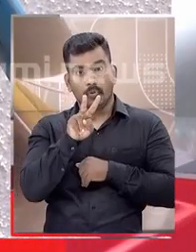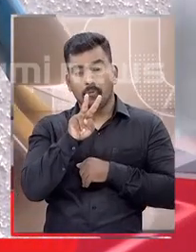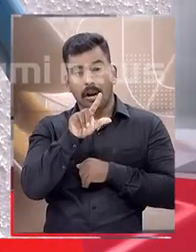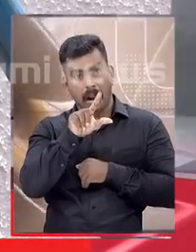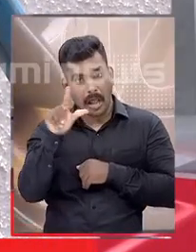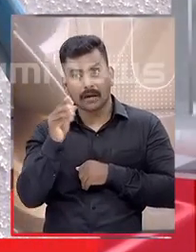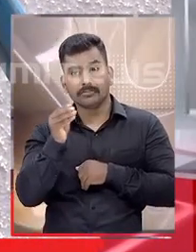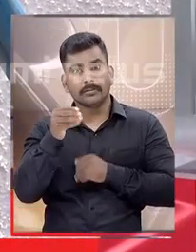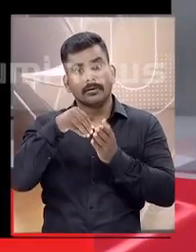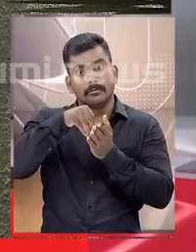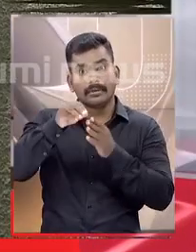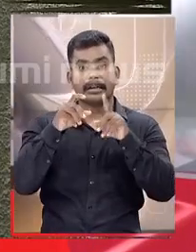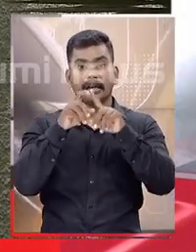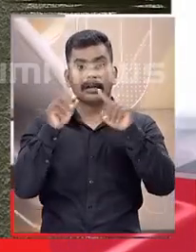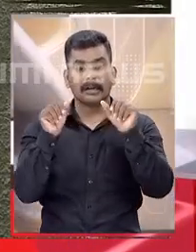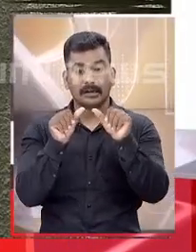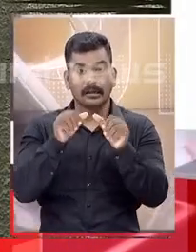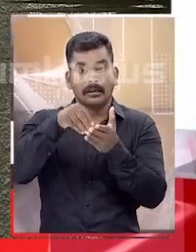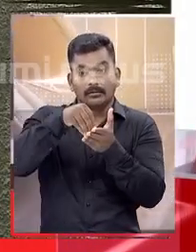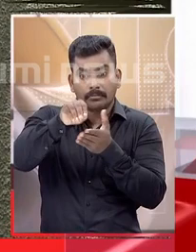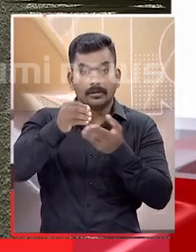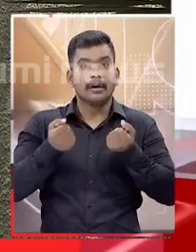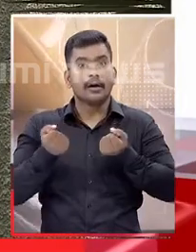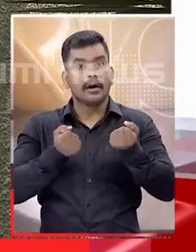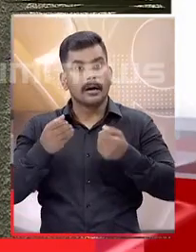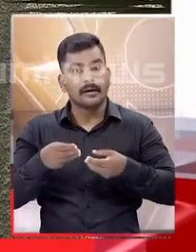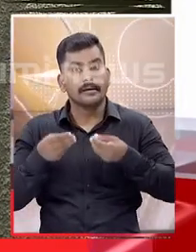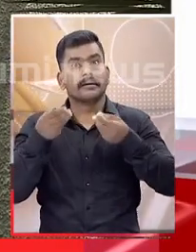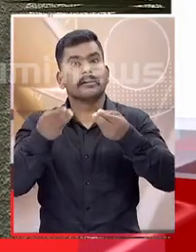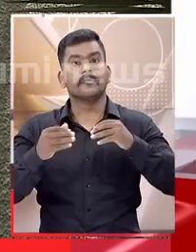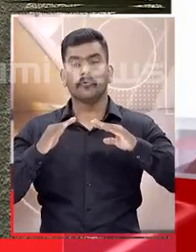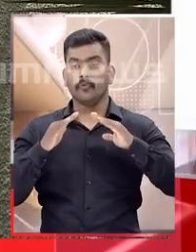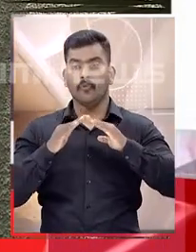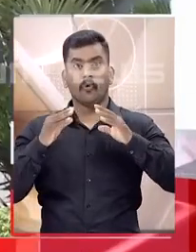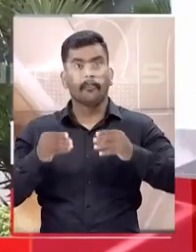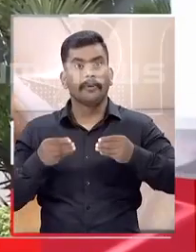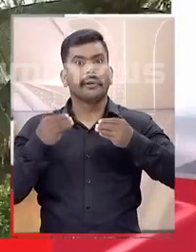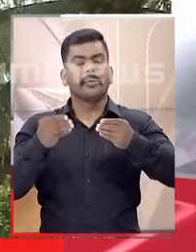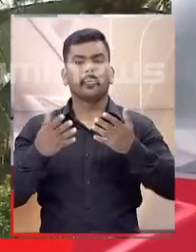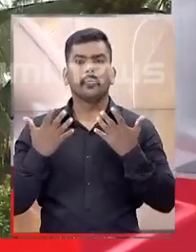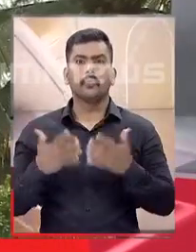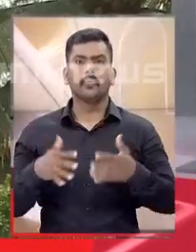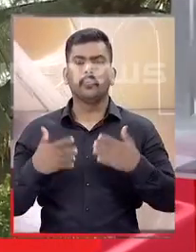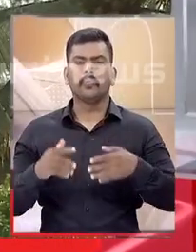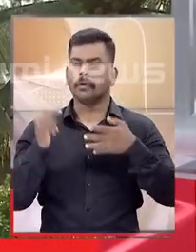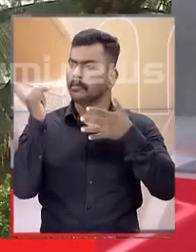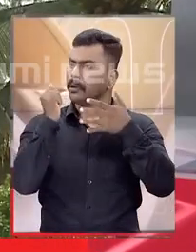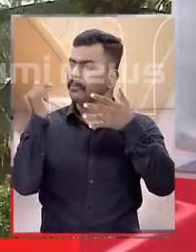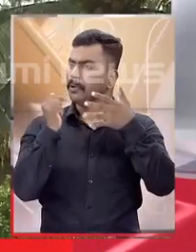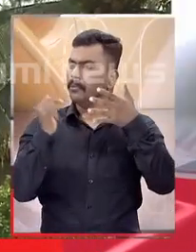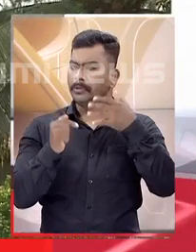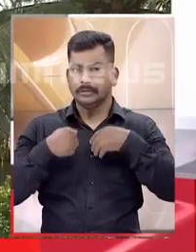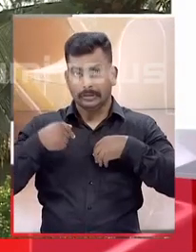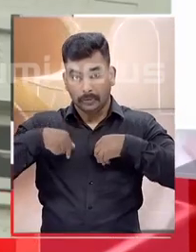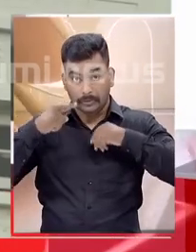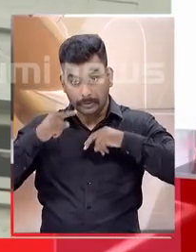അലവൻസ് ആയിട്ട് കൊടുക്കുന്നുണ്ട്. എന്താണ് ഇങ്ങനെ ഇത് ഒന്ന് ഉണ്ടായത് എന്നുള്ള ഒരു പരിശോധന ഞാൻ മാതൃഭൂമിയുടെ റിപ്പോർട്ട് കണ്ടപ്പം ഞാൻ അതൊന്ന് ചെറുതായിട്ട് പരിശോധിച്ച്